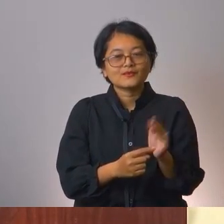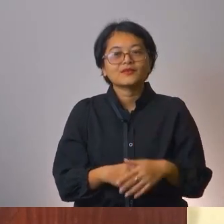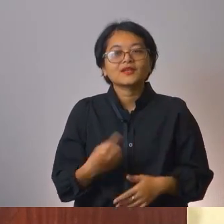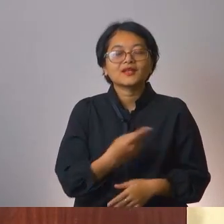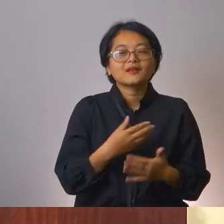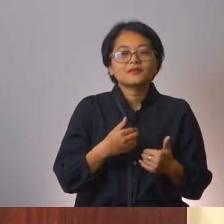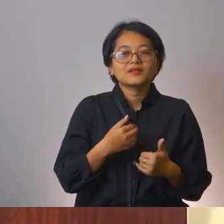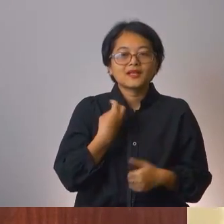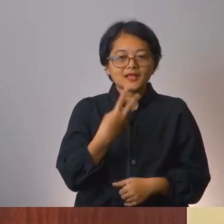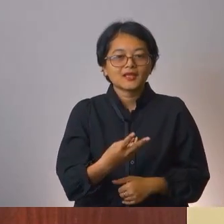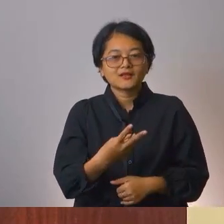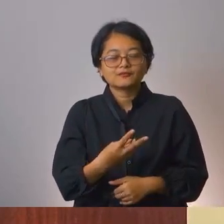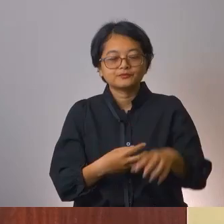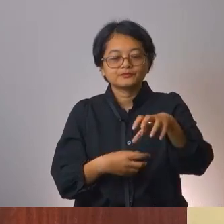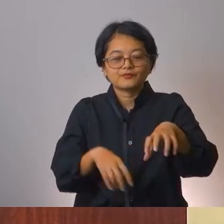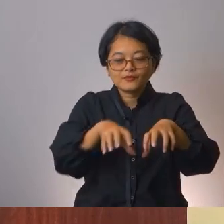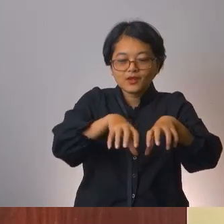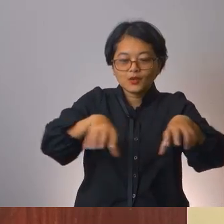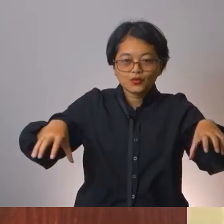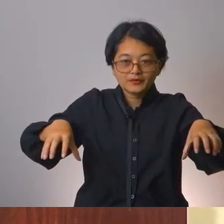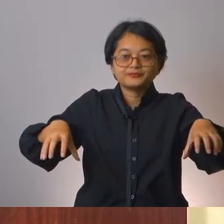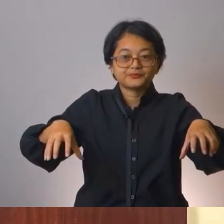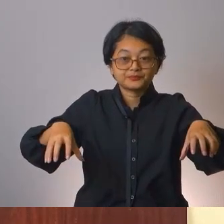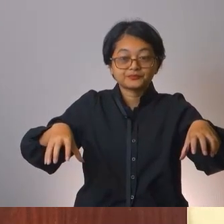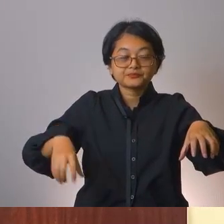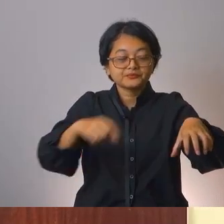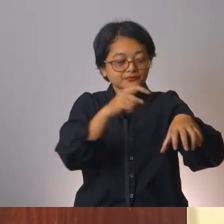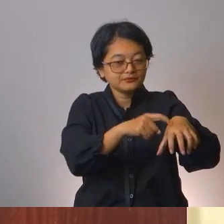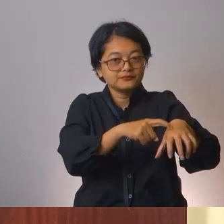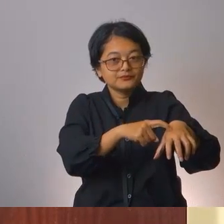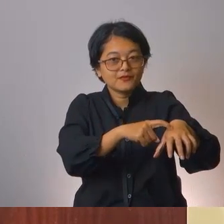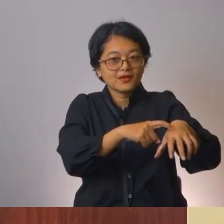Pertama, itu adalah simbol pembasuhan dari dosa